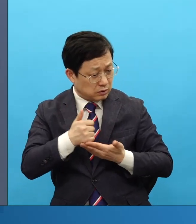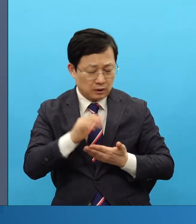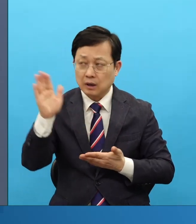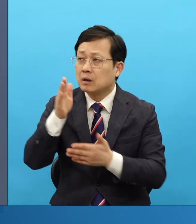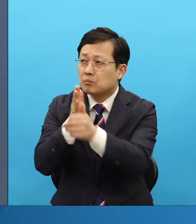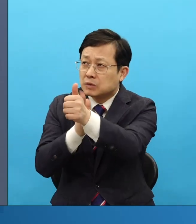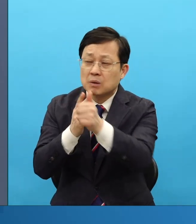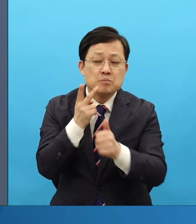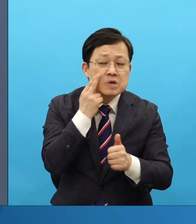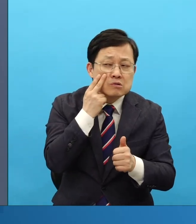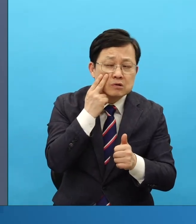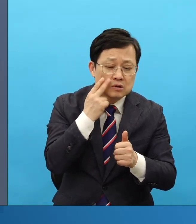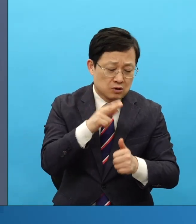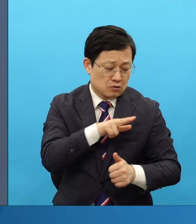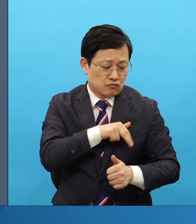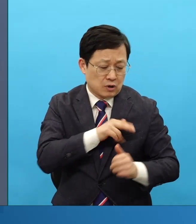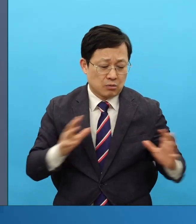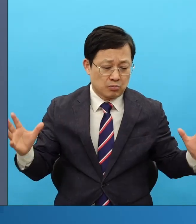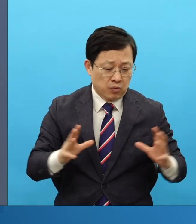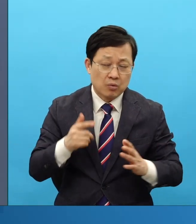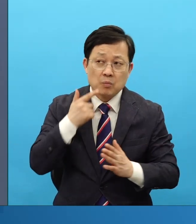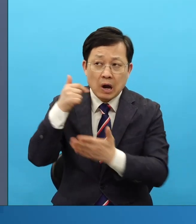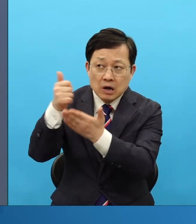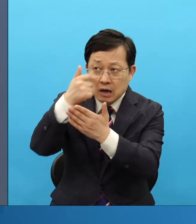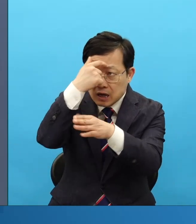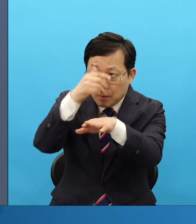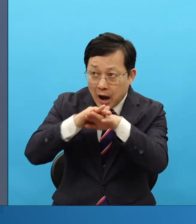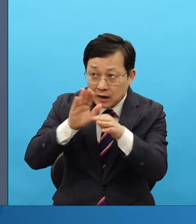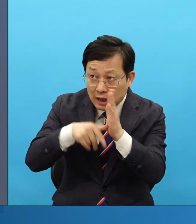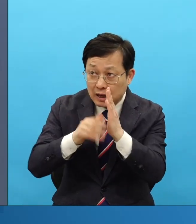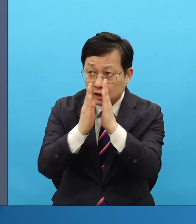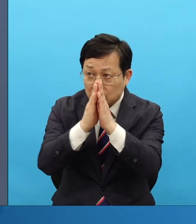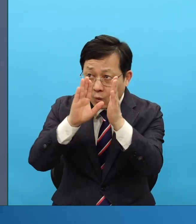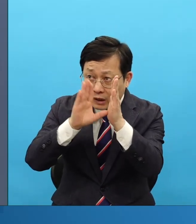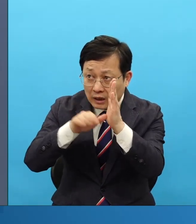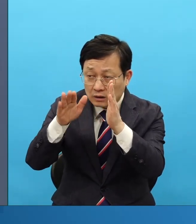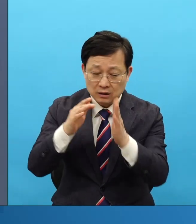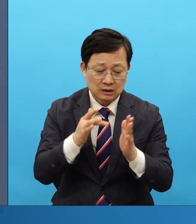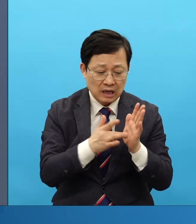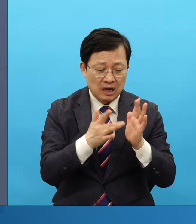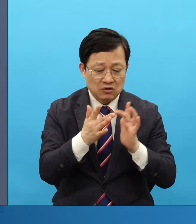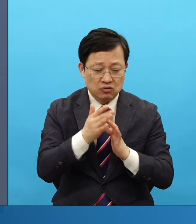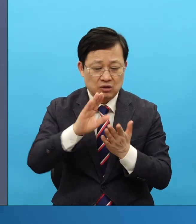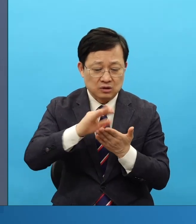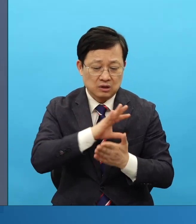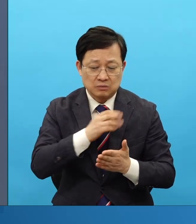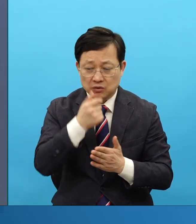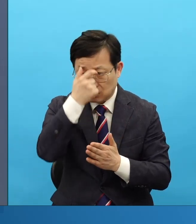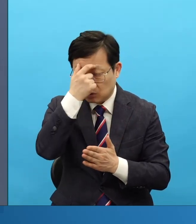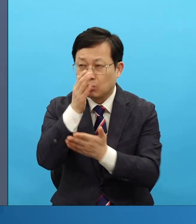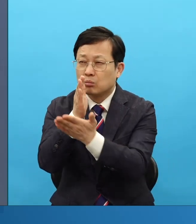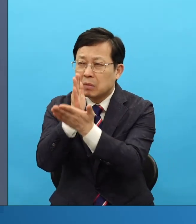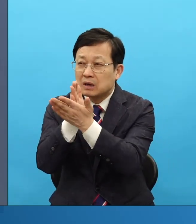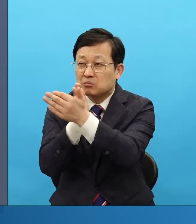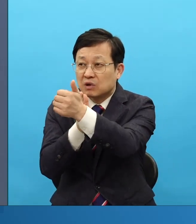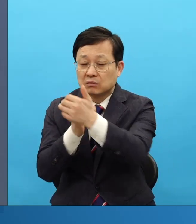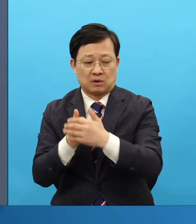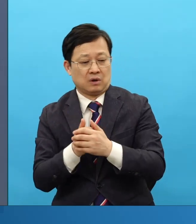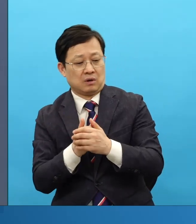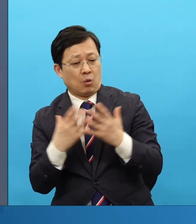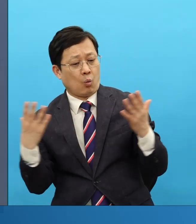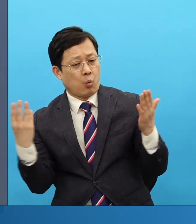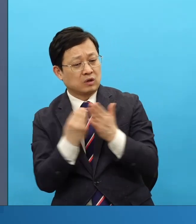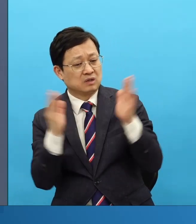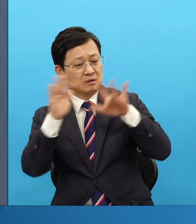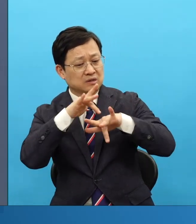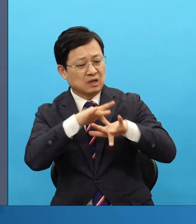그것도 Christ. 미국이. That was the United States. 그러니까 이게 막 전 세계 지금 막 흑암이 덮일 수밖에 없는 상황이 And 왔어요. so we're in a state where the darkness